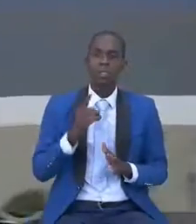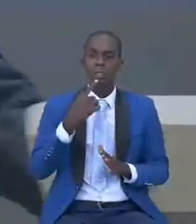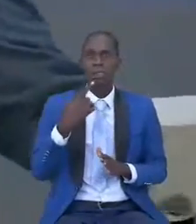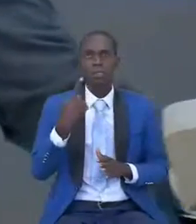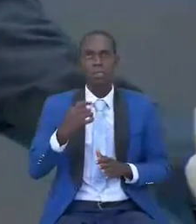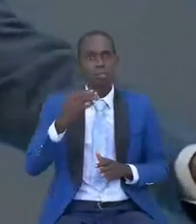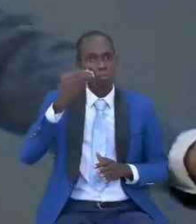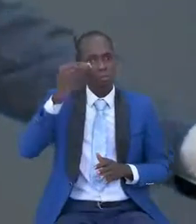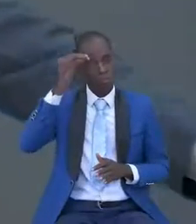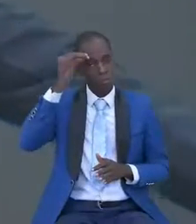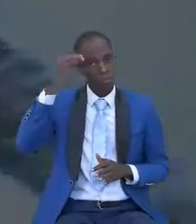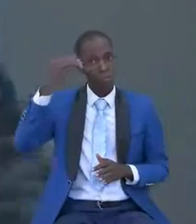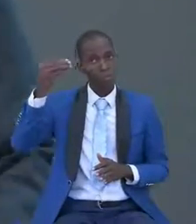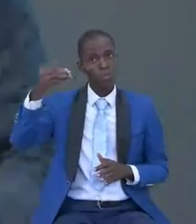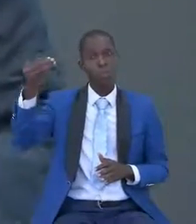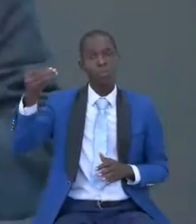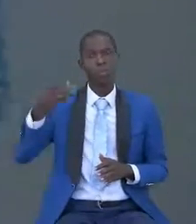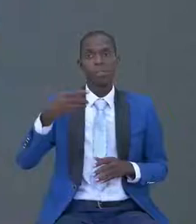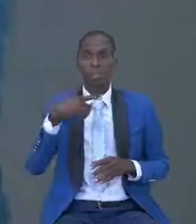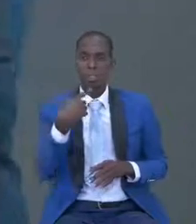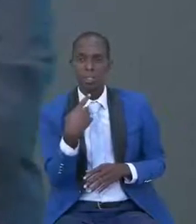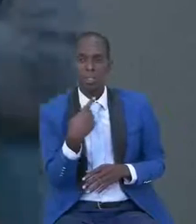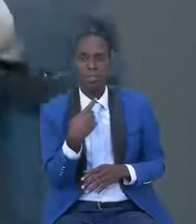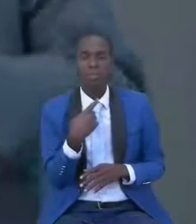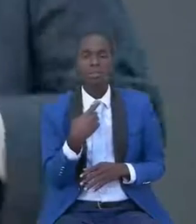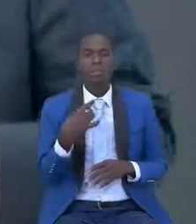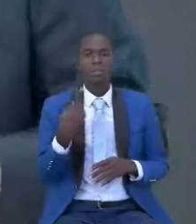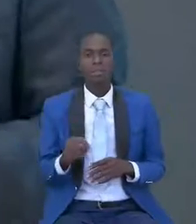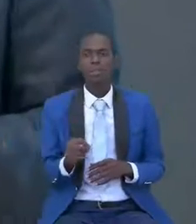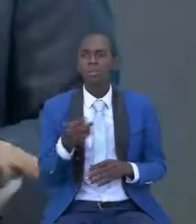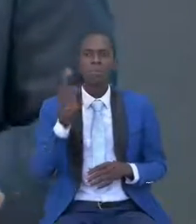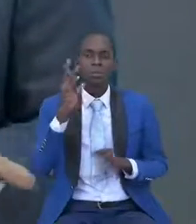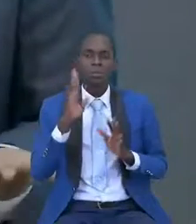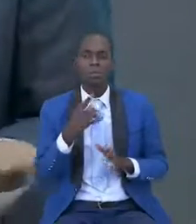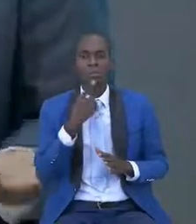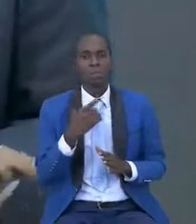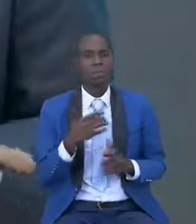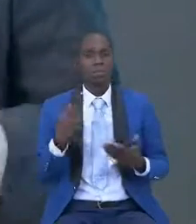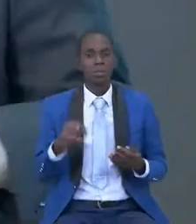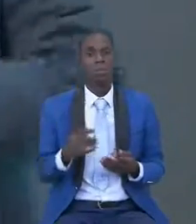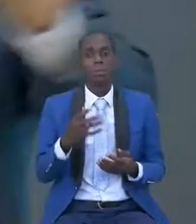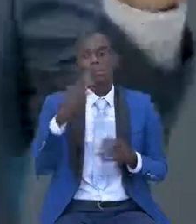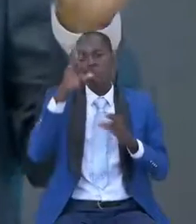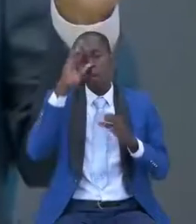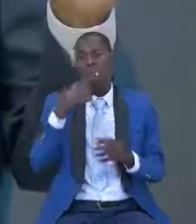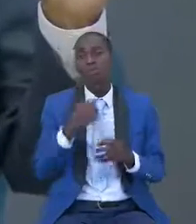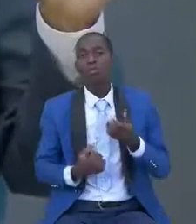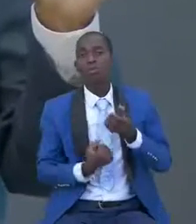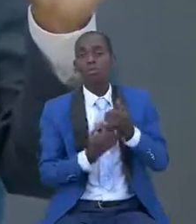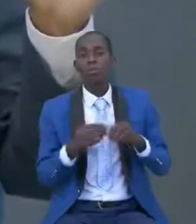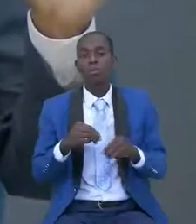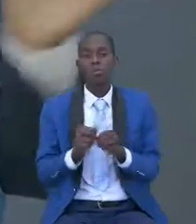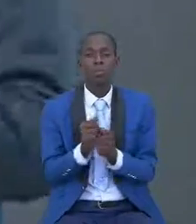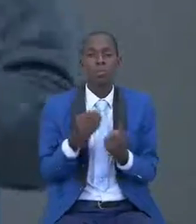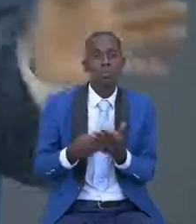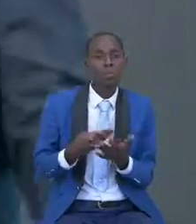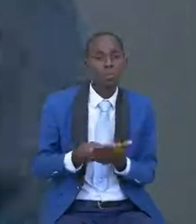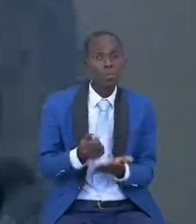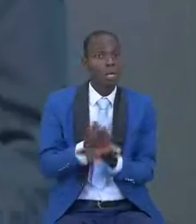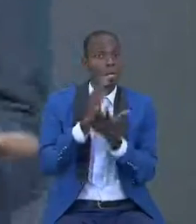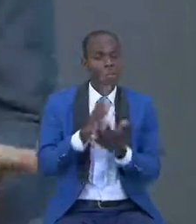ont dit, les politiciens ont dit, celui-ci a dit, mon financier a dit, mon comptable a dit qu'il n'y a plus